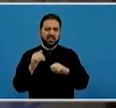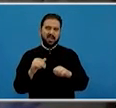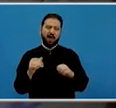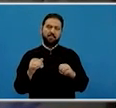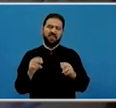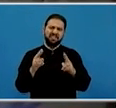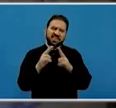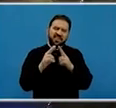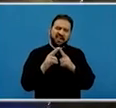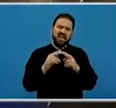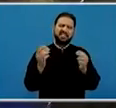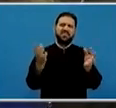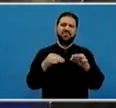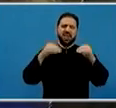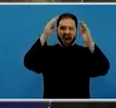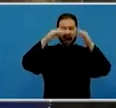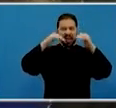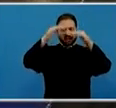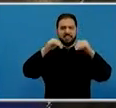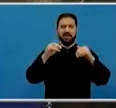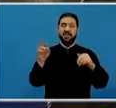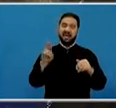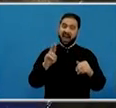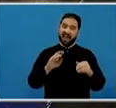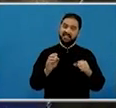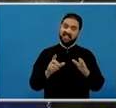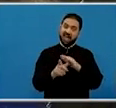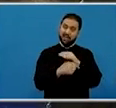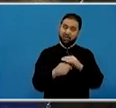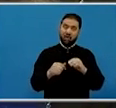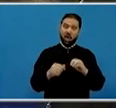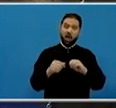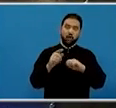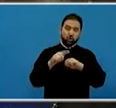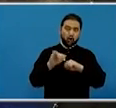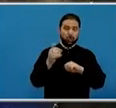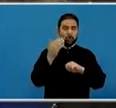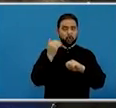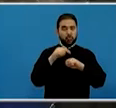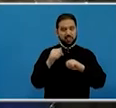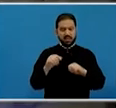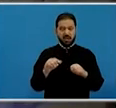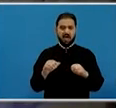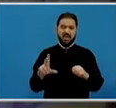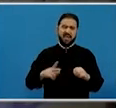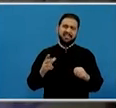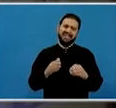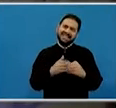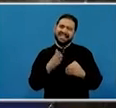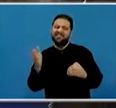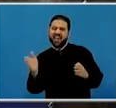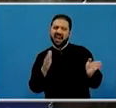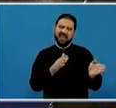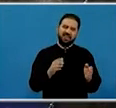prieteni sunt relații de alt gen, relațiile între soți, câteodată și datorită apropierii foarte mari și datorită faptului că trebuie să te